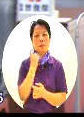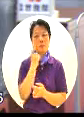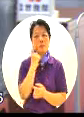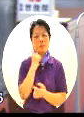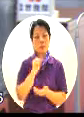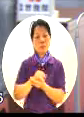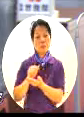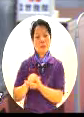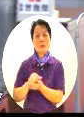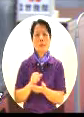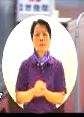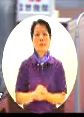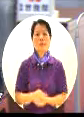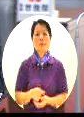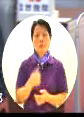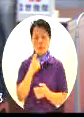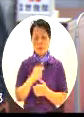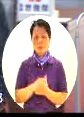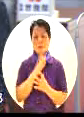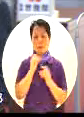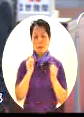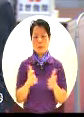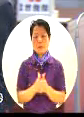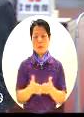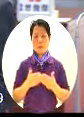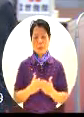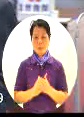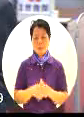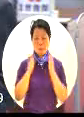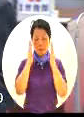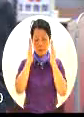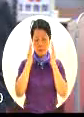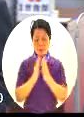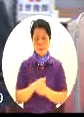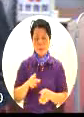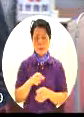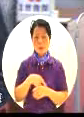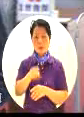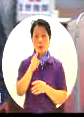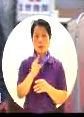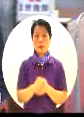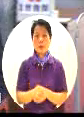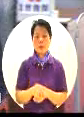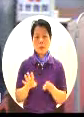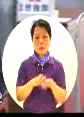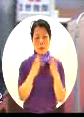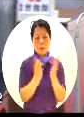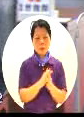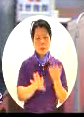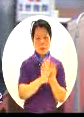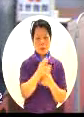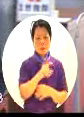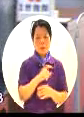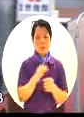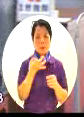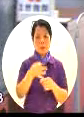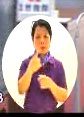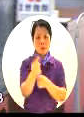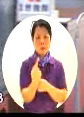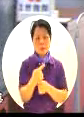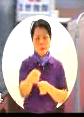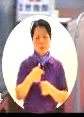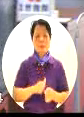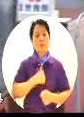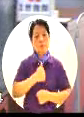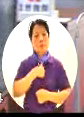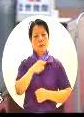那个数字游戏，那是我们来正本清源哈，啊，来开辟一些财源。我感觉这比较务实